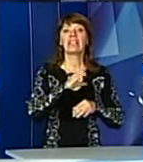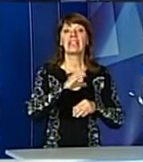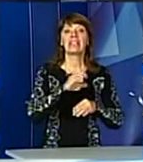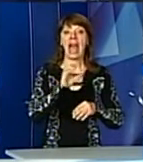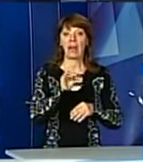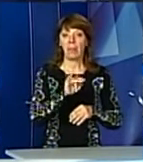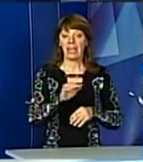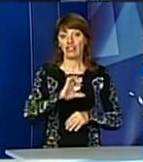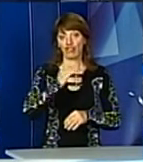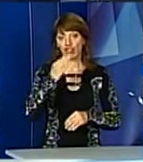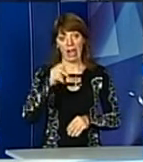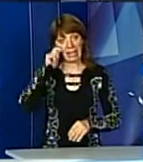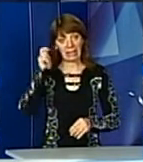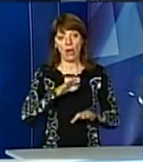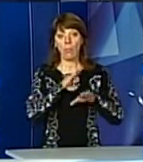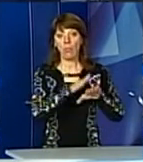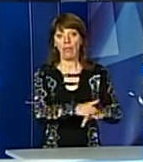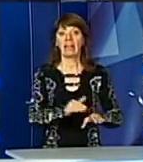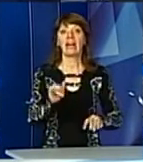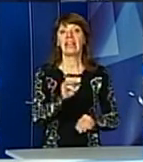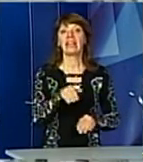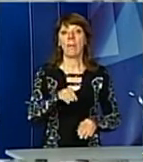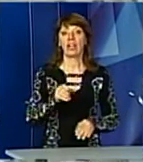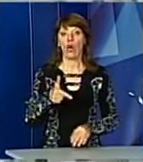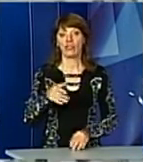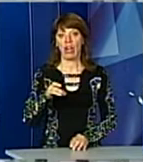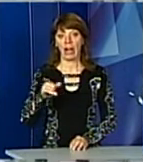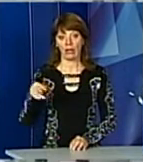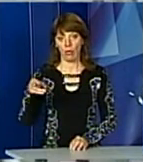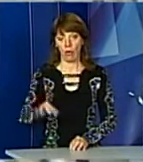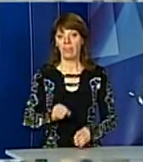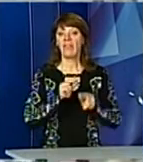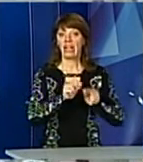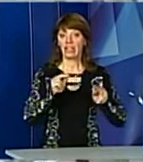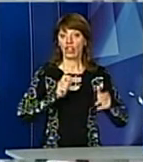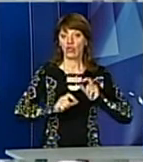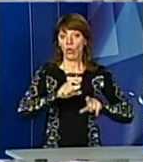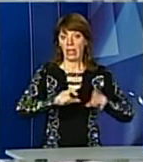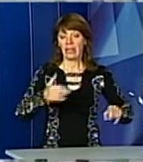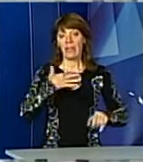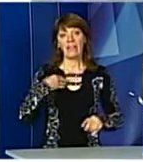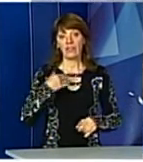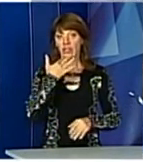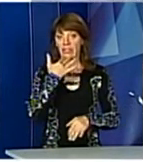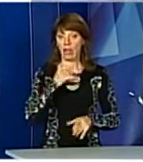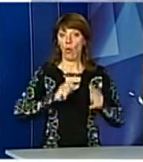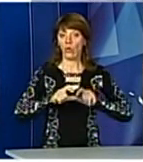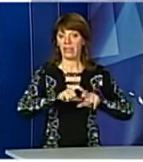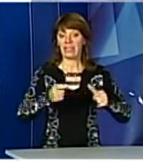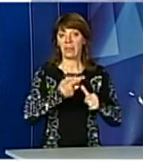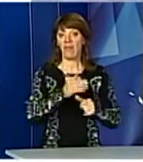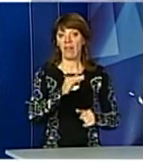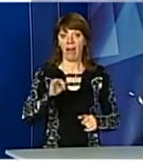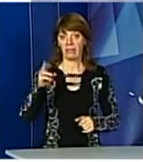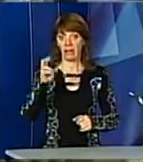Китаю. Побувала на конгресі Таміла Гончаренко. Викладачам та студентам Львівського національного університету імені